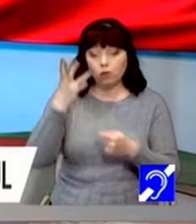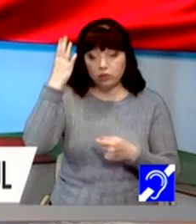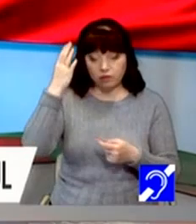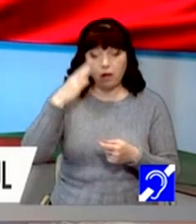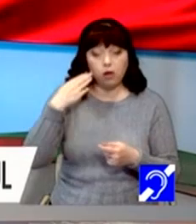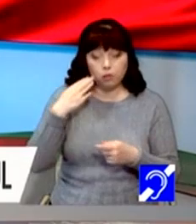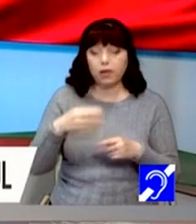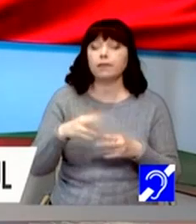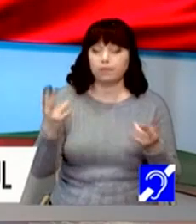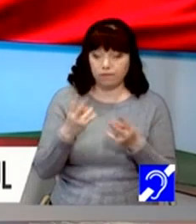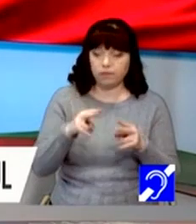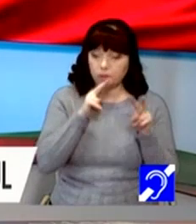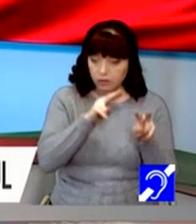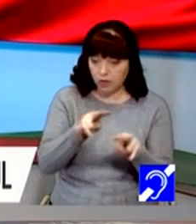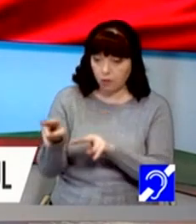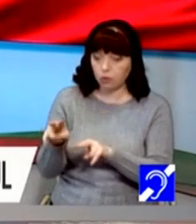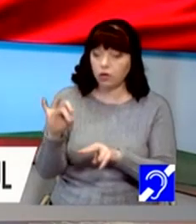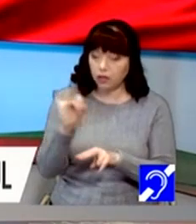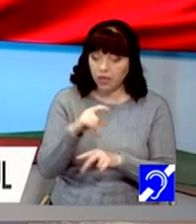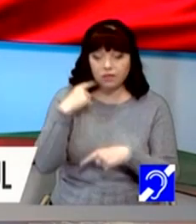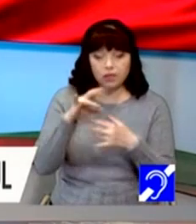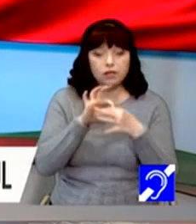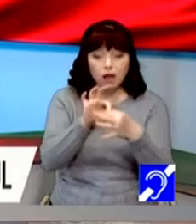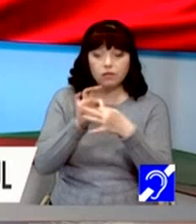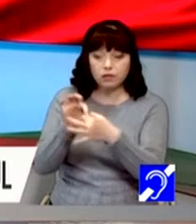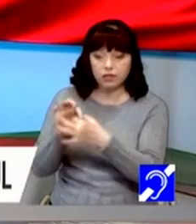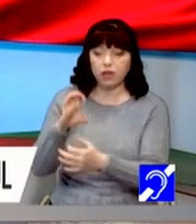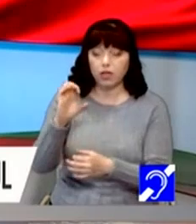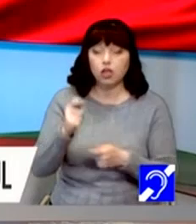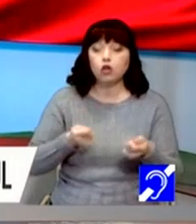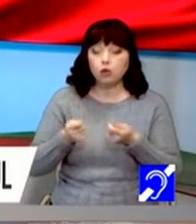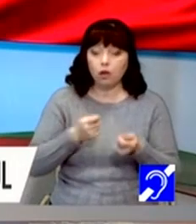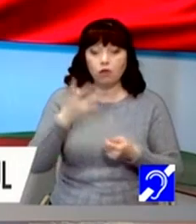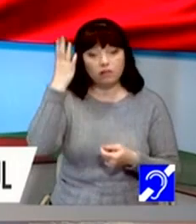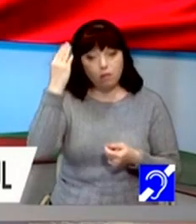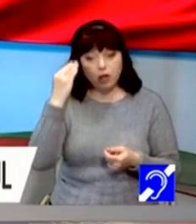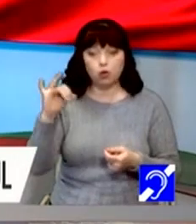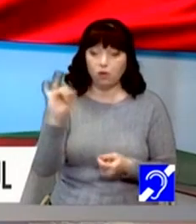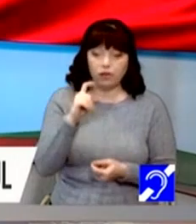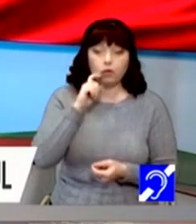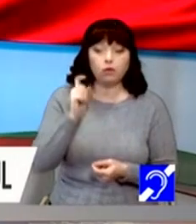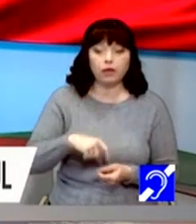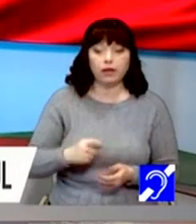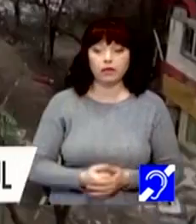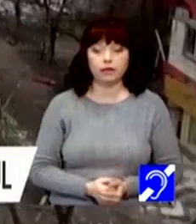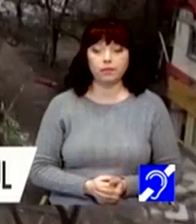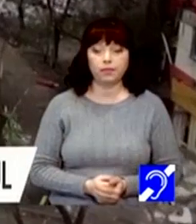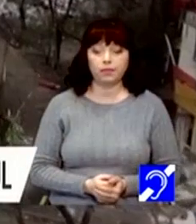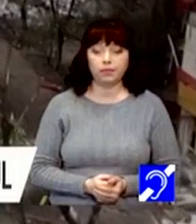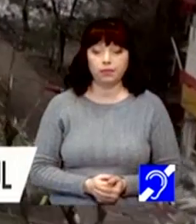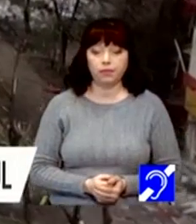monitorizează situația cu atenție și sunt în contact permanent cu autoritățile din Republica Moldova și Ucraina